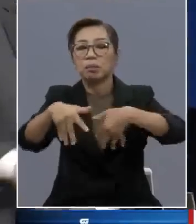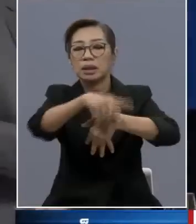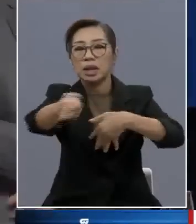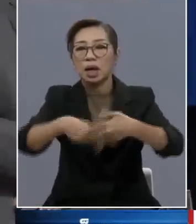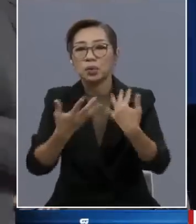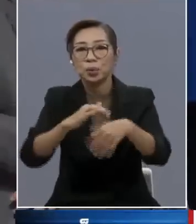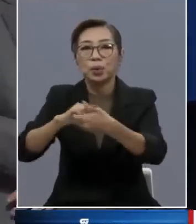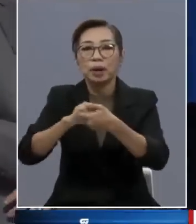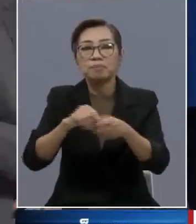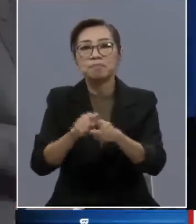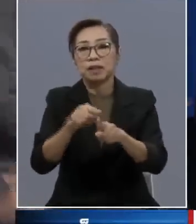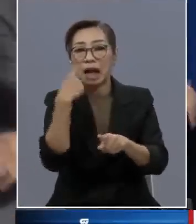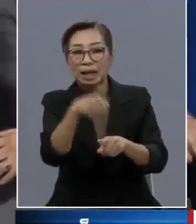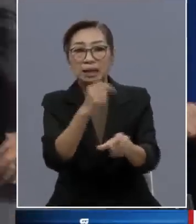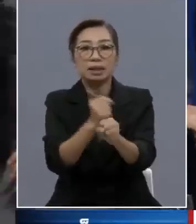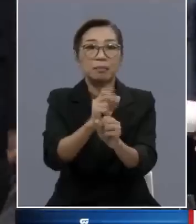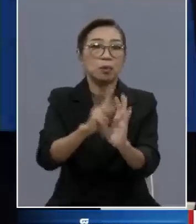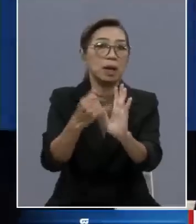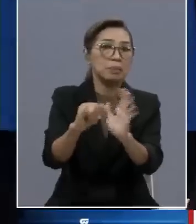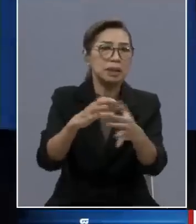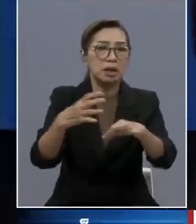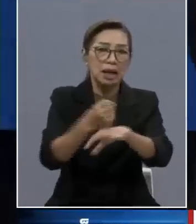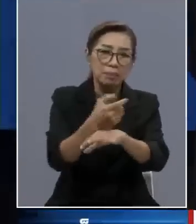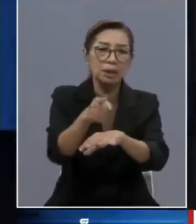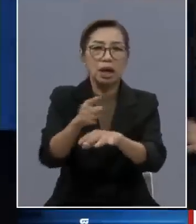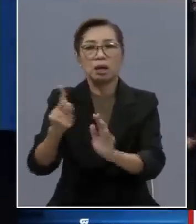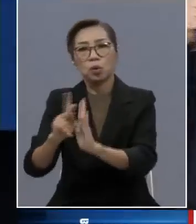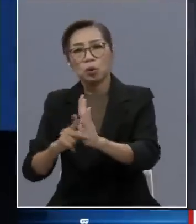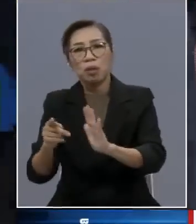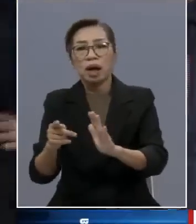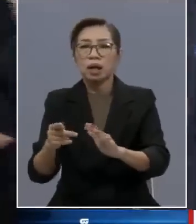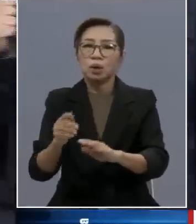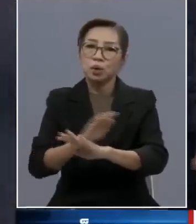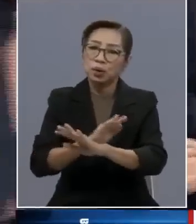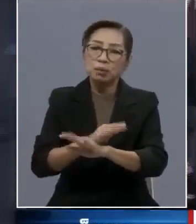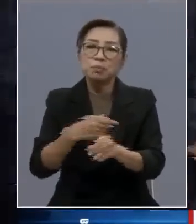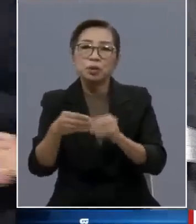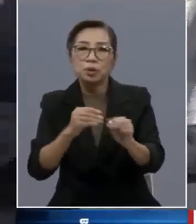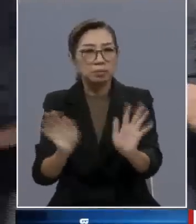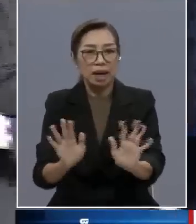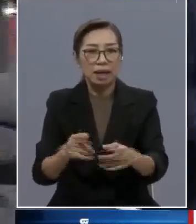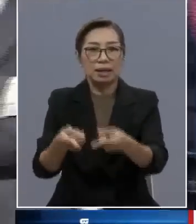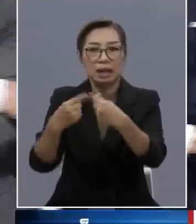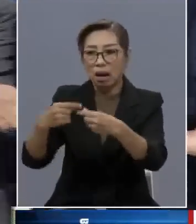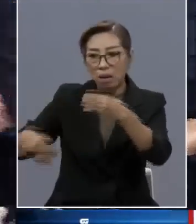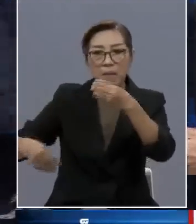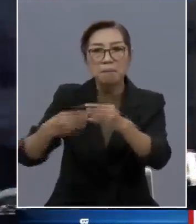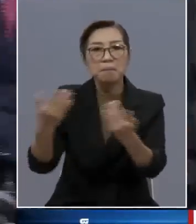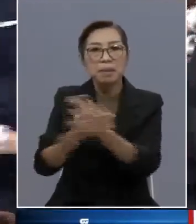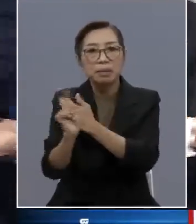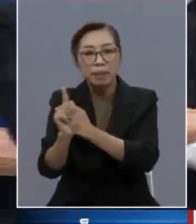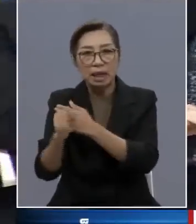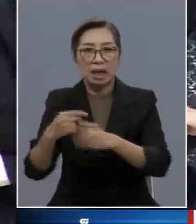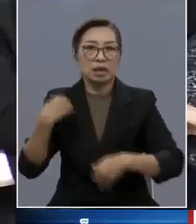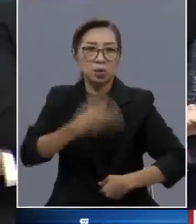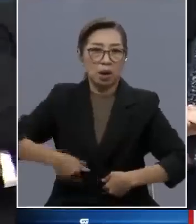โทษกรรมคดีทางการเมืองอะไรต่างๆเนี่ยนะครับเรื่องนั้นเนี่ยถูกตัดออกไปแต่ไปเพิ่มในข้อ20ก็คือยกระดับระบบสาธารณสุขแทนนะครับ